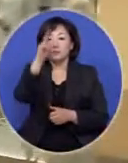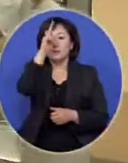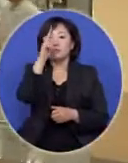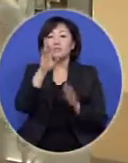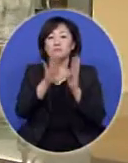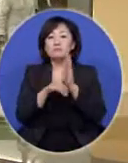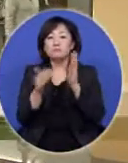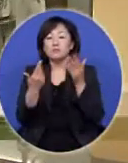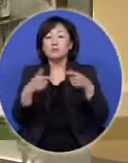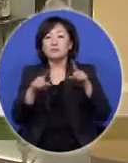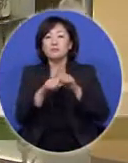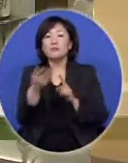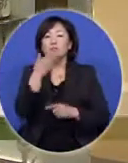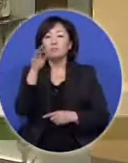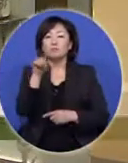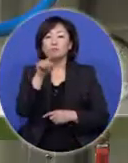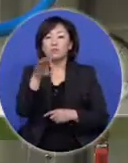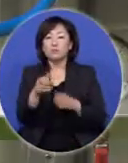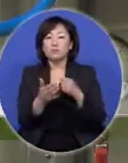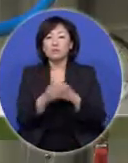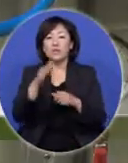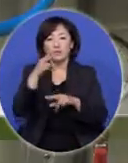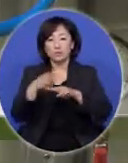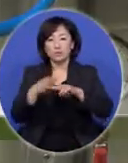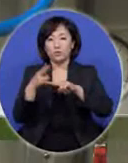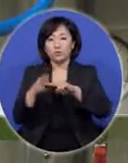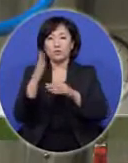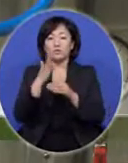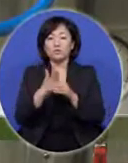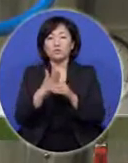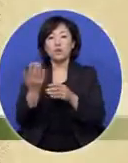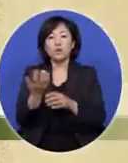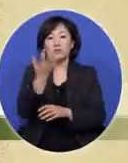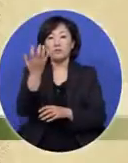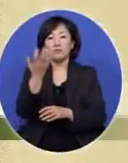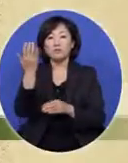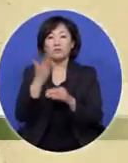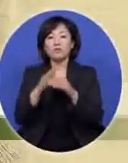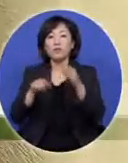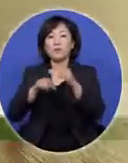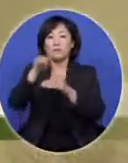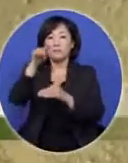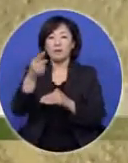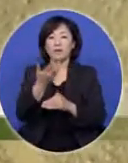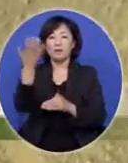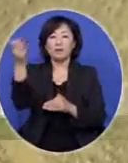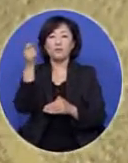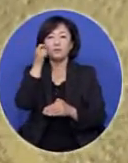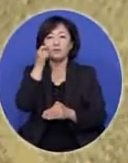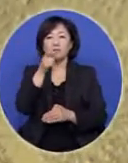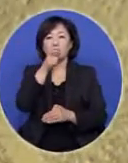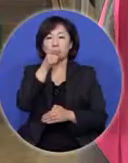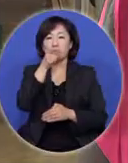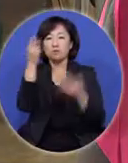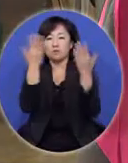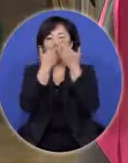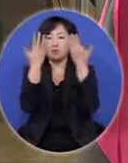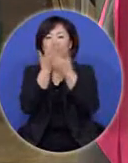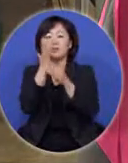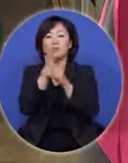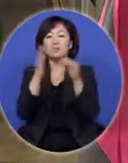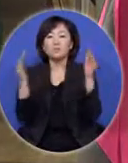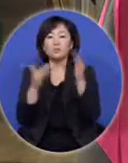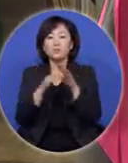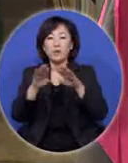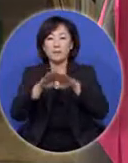점심시간 한 초등학교 급식실. 조리를 하면서 나온 수증기가 바깥으로 빠져나가지 못해 습기가 가득합니다.